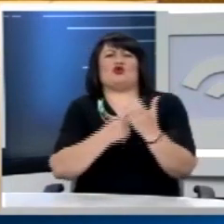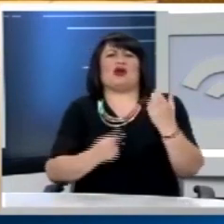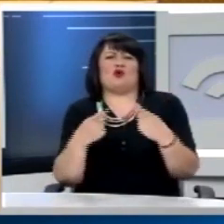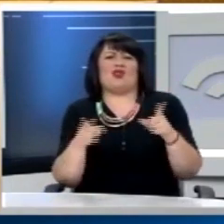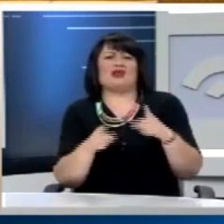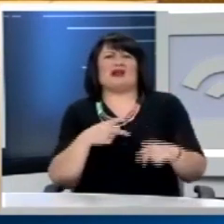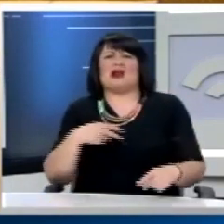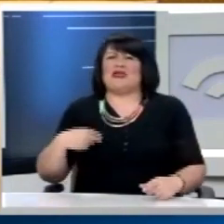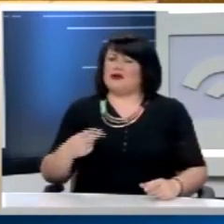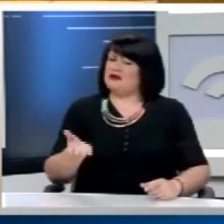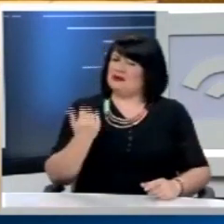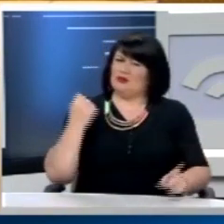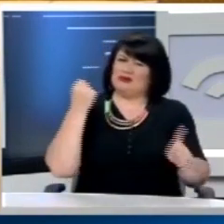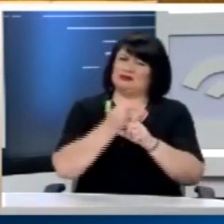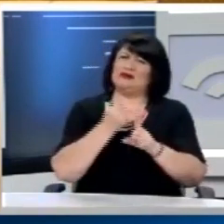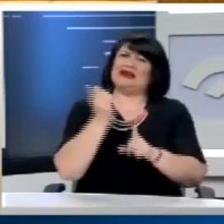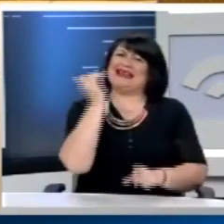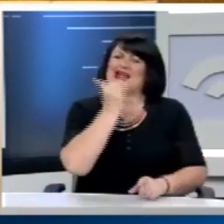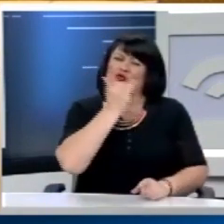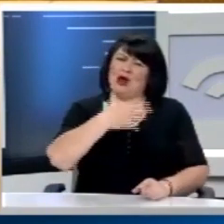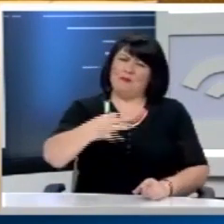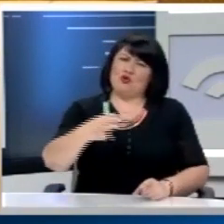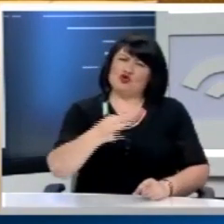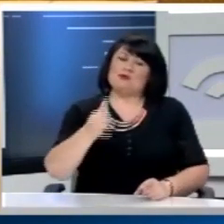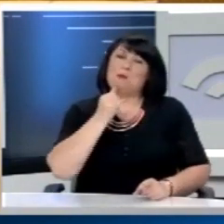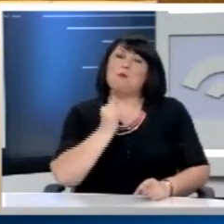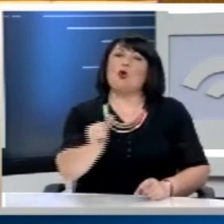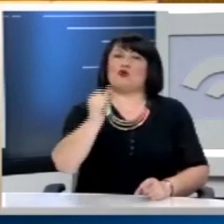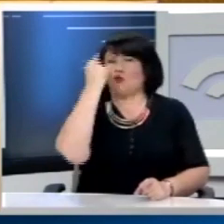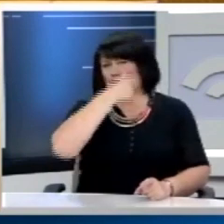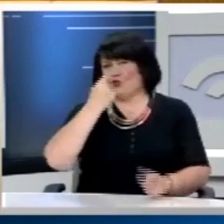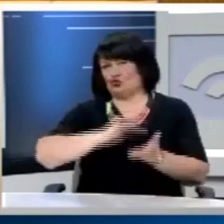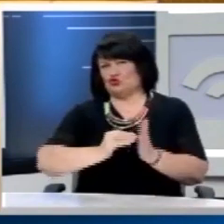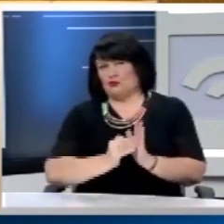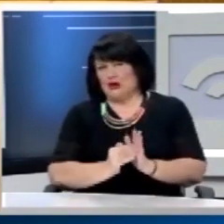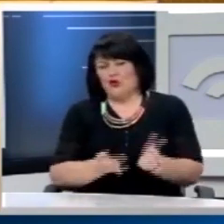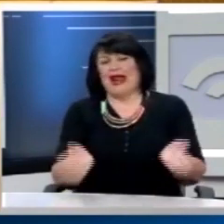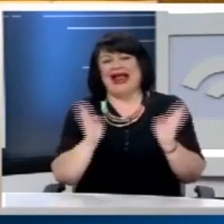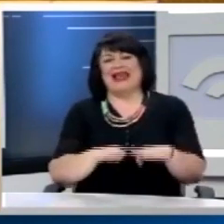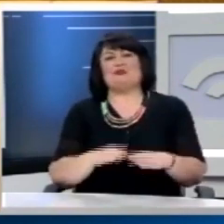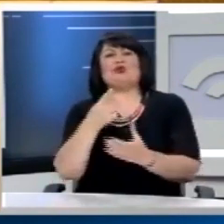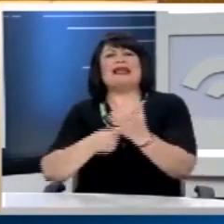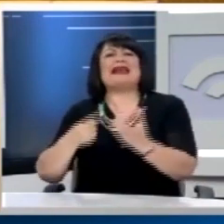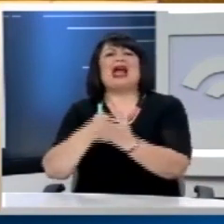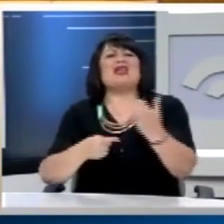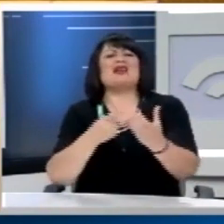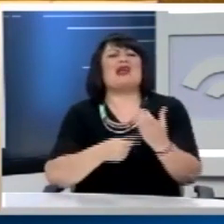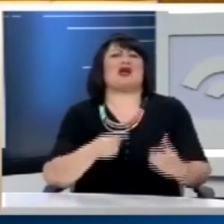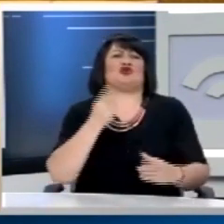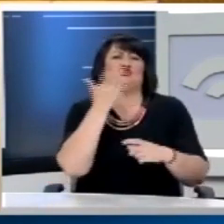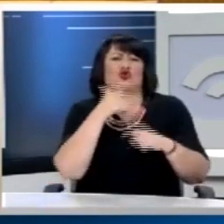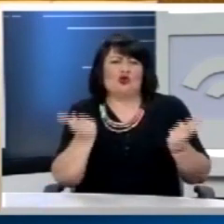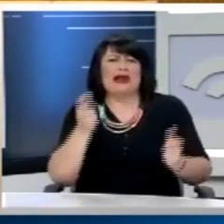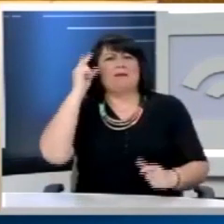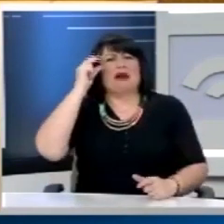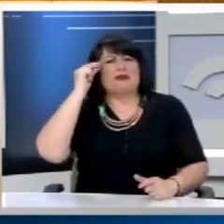βαθμίδες. Διεκδικούμε άμεσες προσλήψεις με μόνιμο προσωπικό, ώστε να καλύπτονται όλα τα κενά σε σχολεία, πανεπιστήμια,